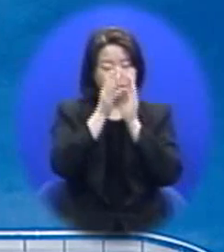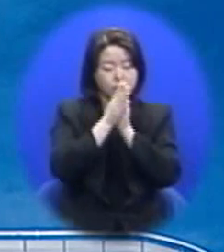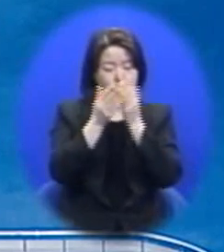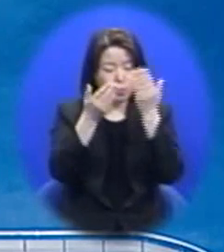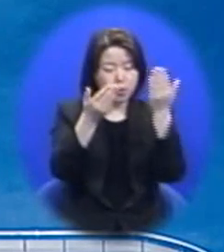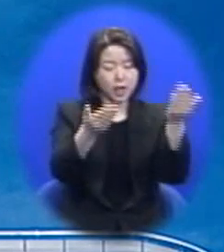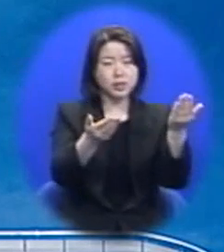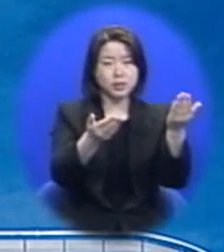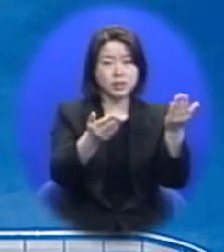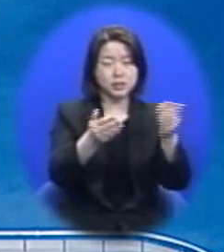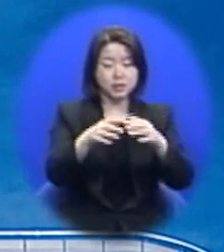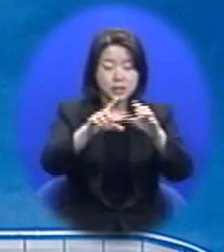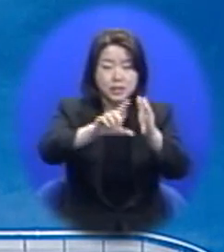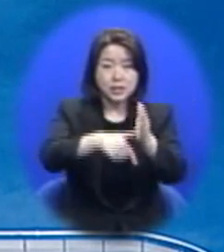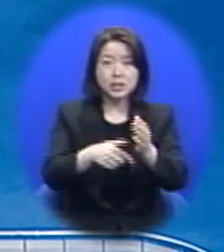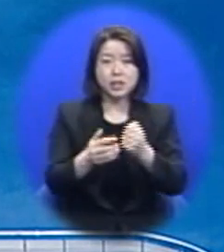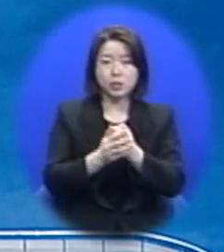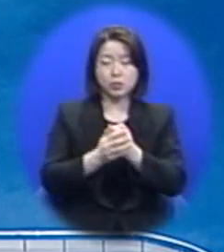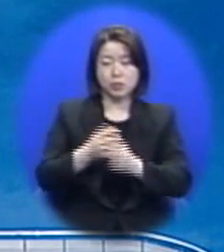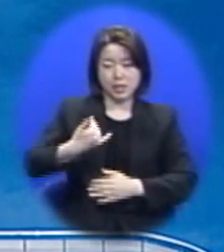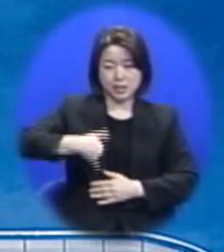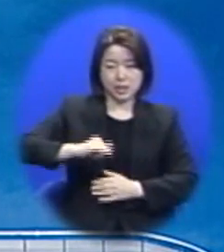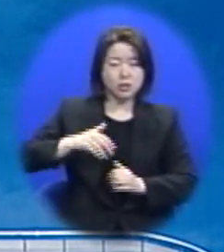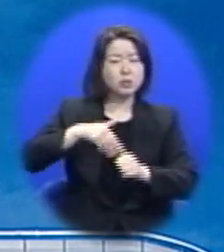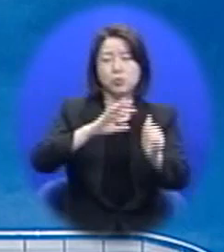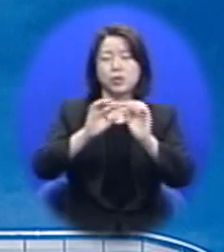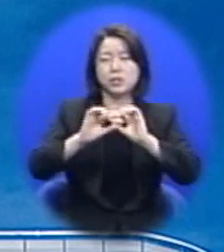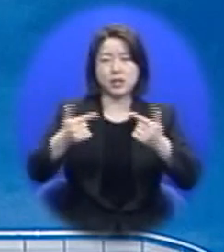부모들이 많았다는 겁니다. 가면은 험한 꼴을 당할 거야.